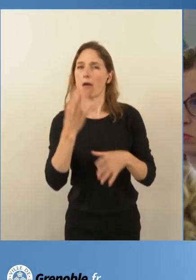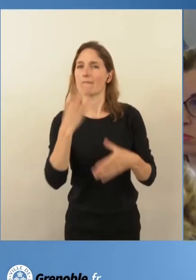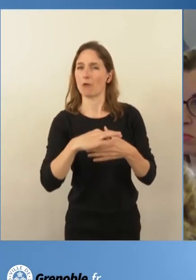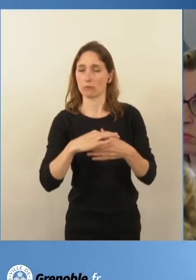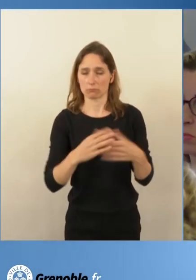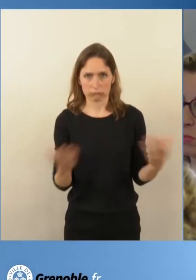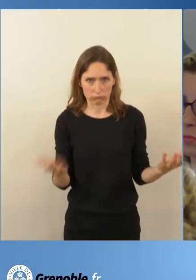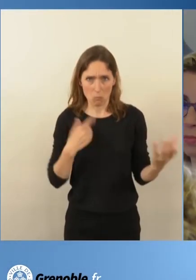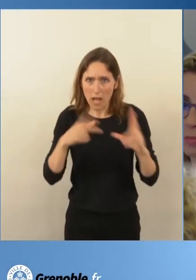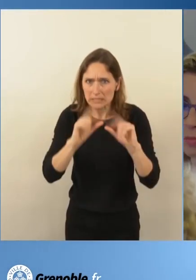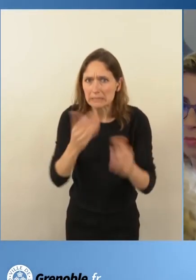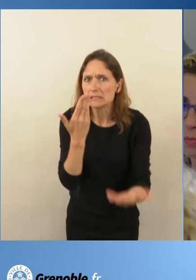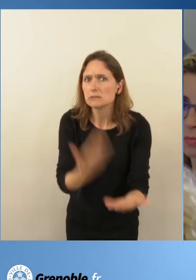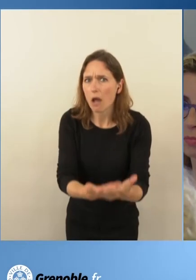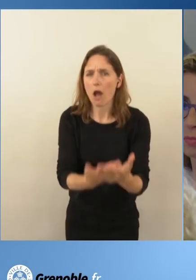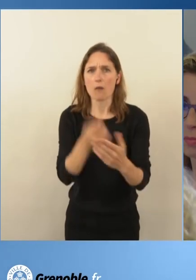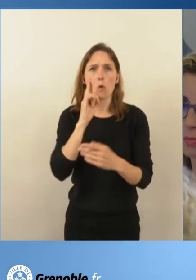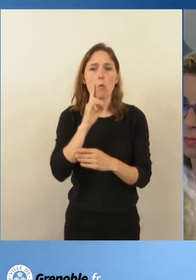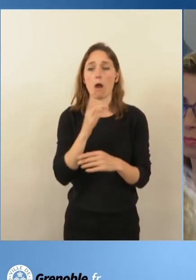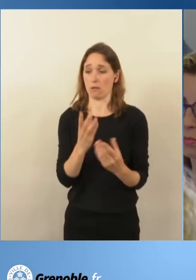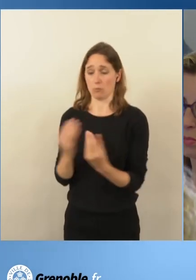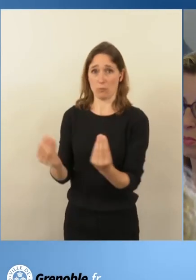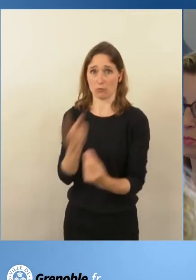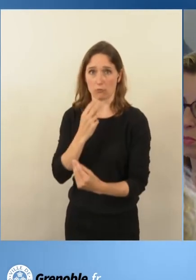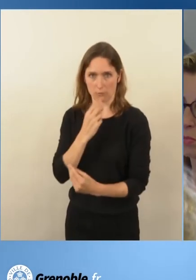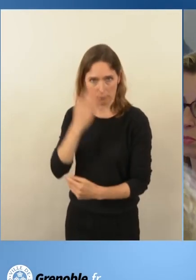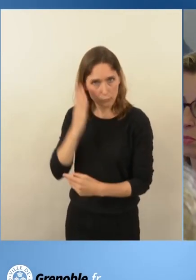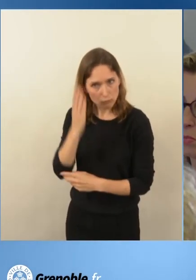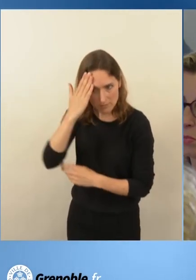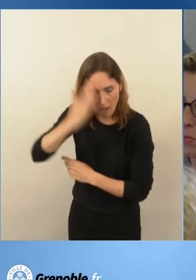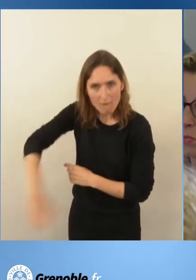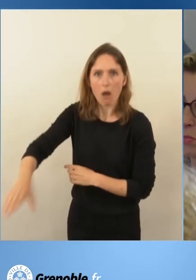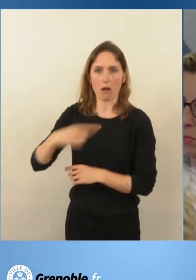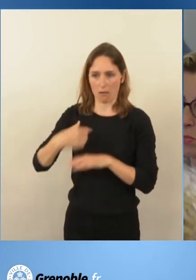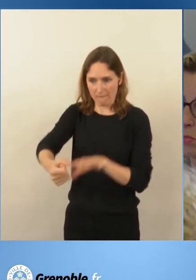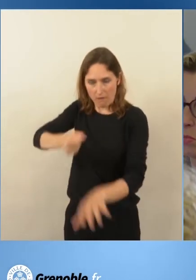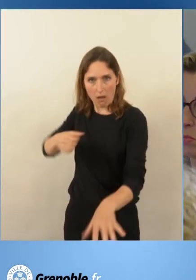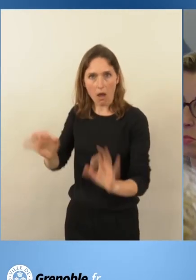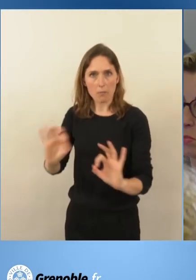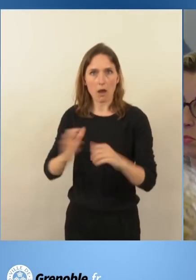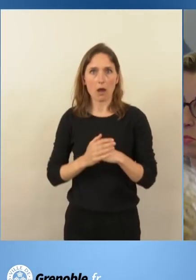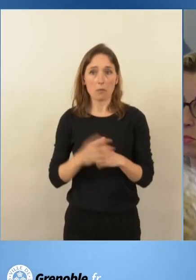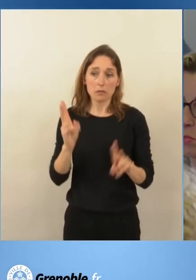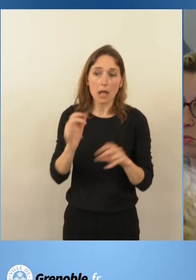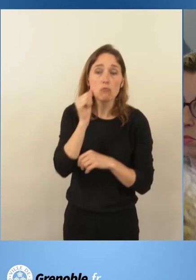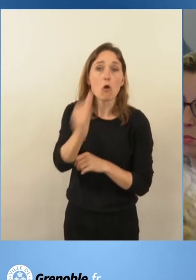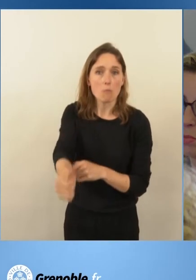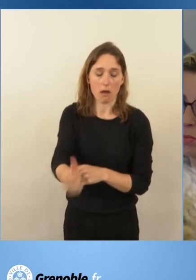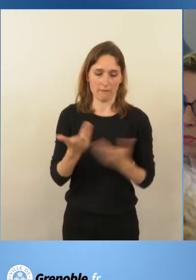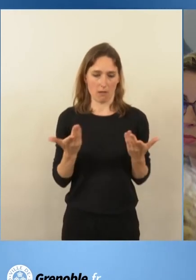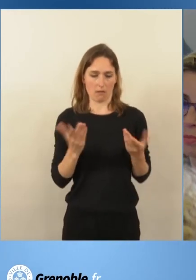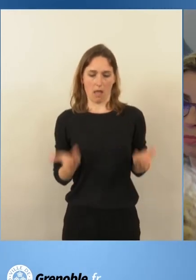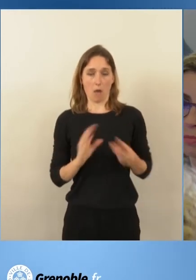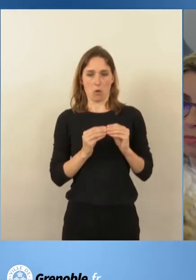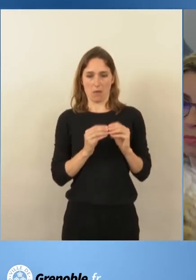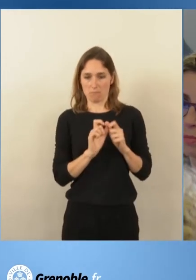aux Grenoble que vous n'avez pris aucune mesure pour réduire la voilure et éviter que demain les mêmes glucose produisent